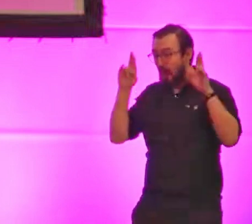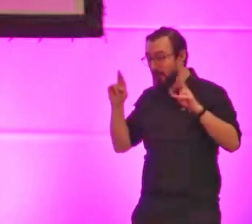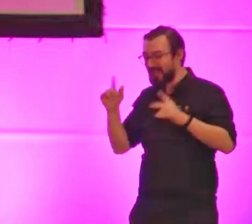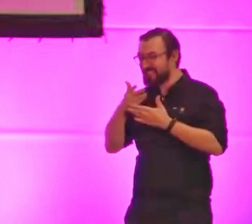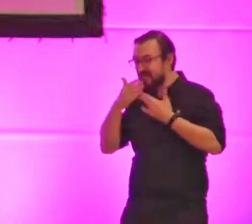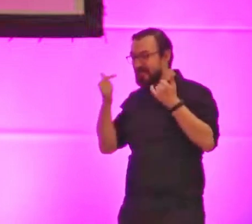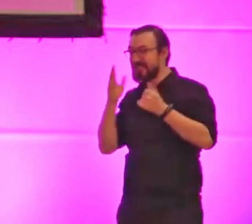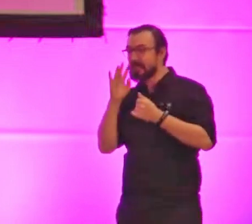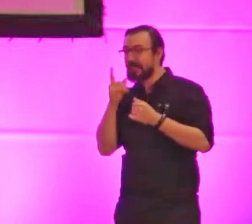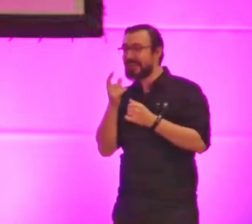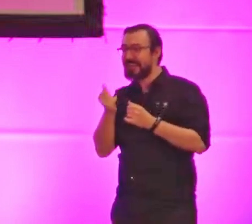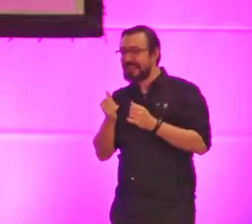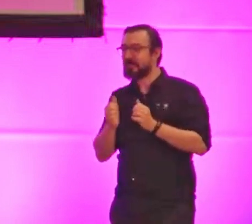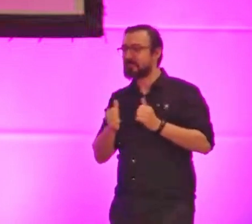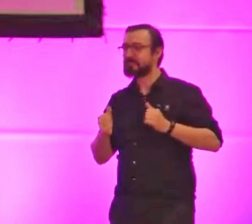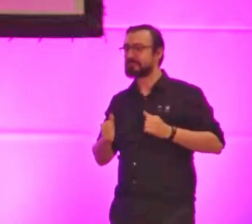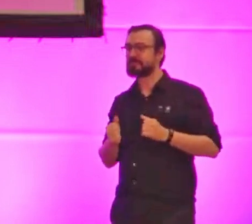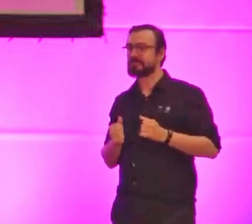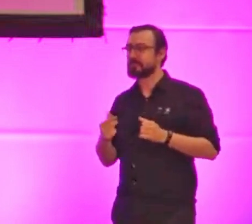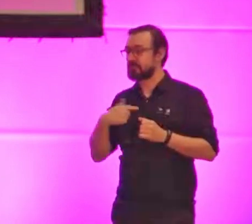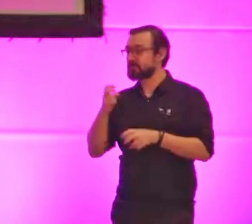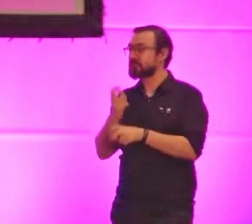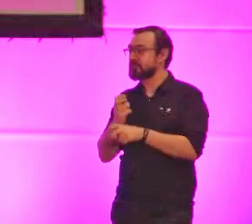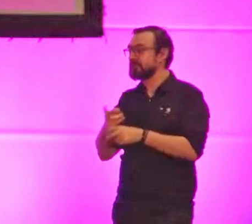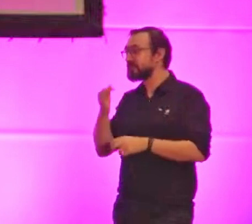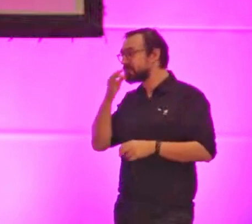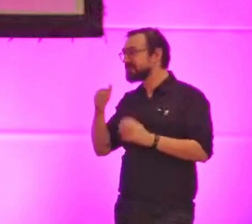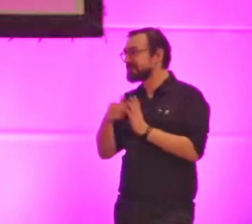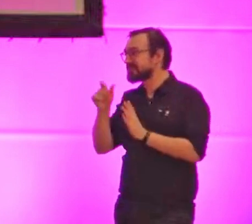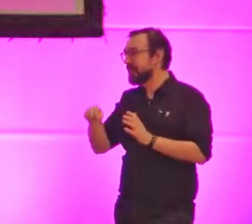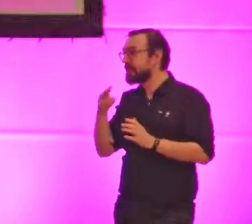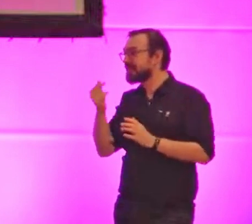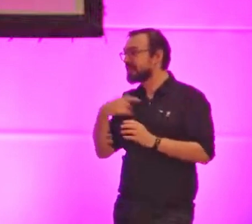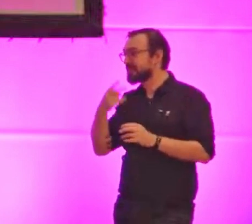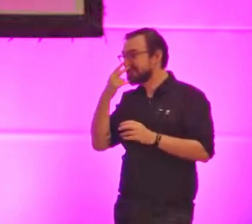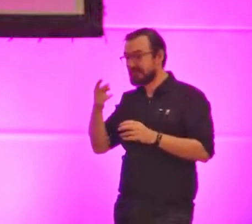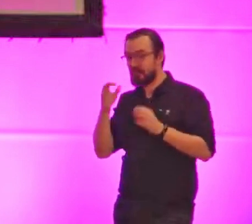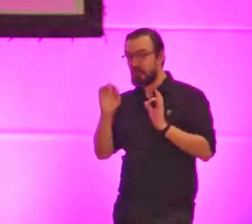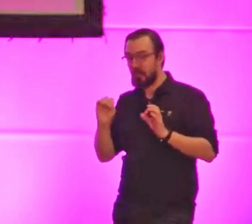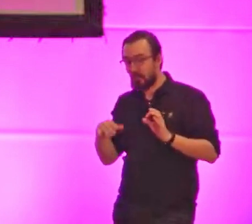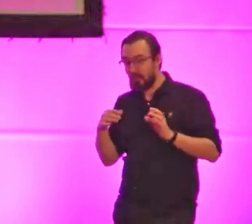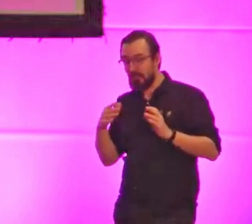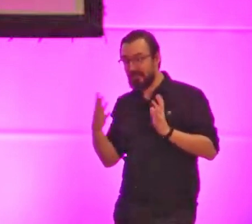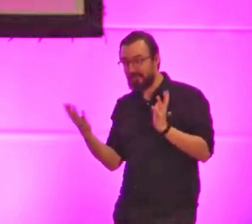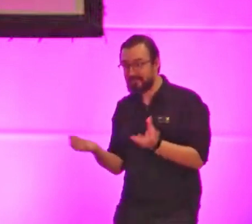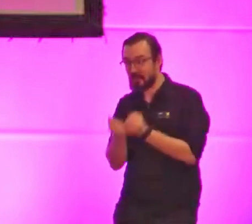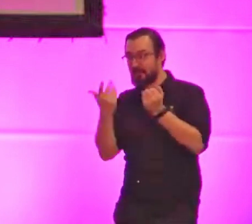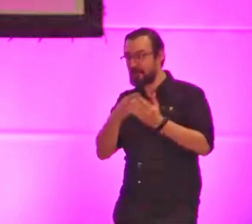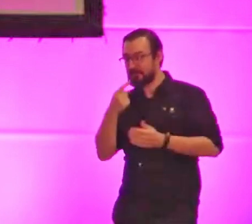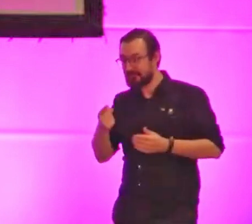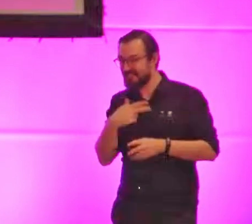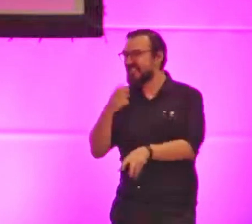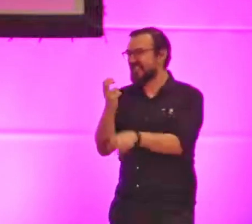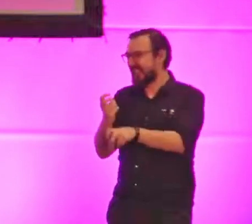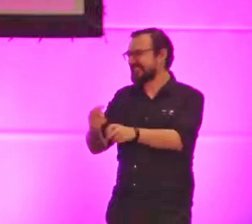att det förbättras ljudet lite. Så jag försöker ställa en fråga till dig, Magnus, så ska vi se om vi kan fånga upp vad du säger.